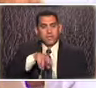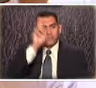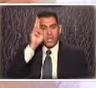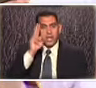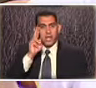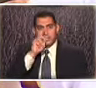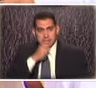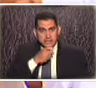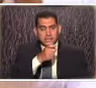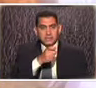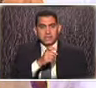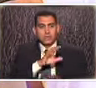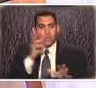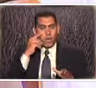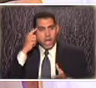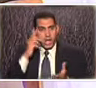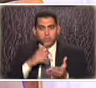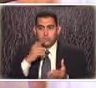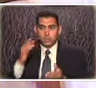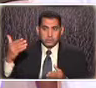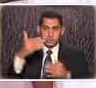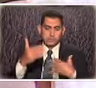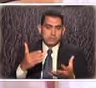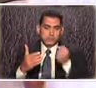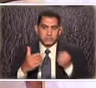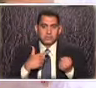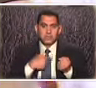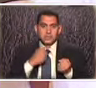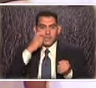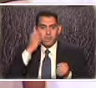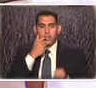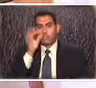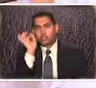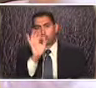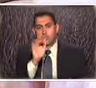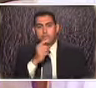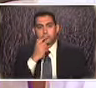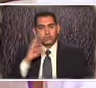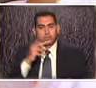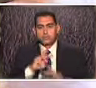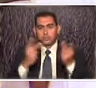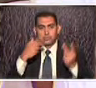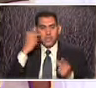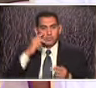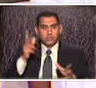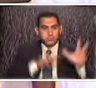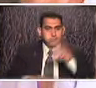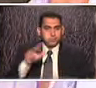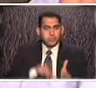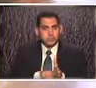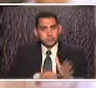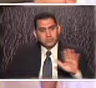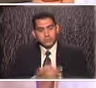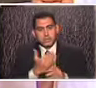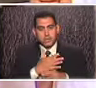يسرق يؤذي غيره يفوت الفرص على الاخرين يجرح يسب يشتم يغير الواقع يزيف الواقع في